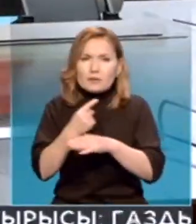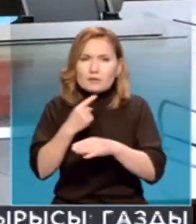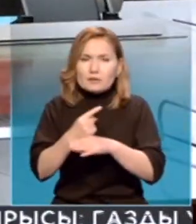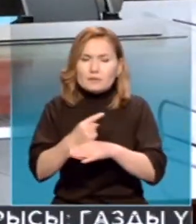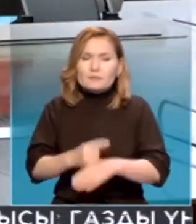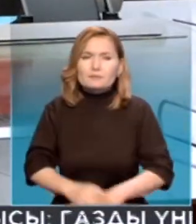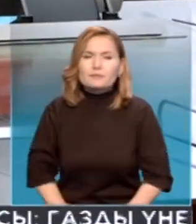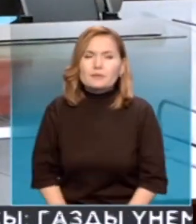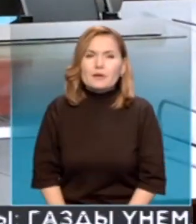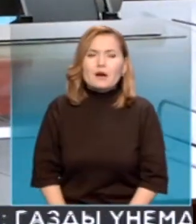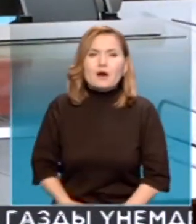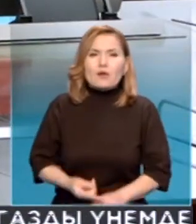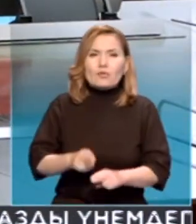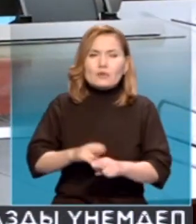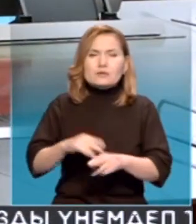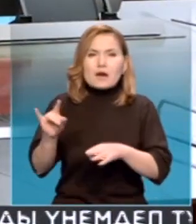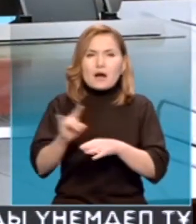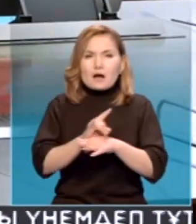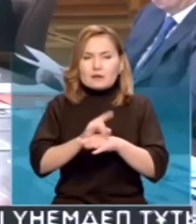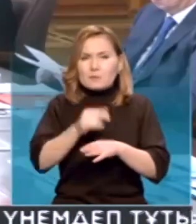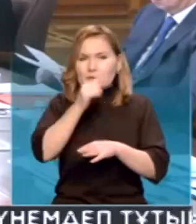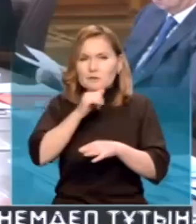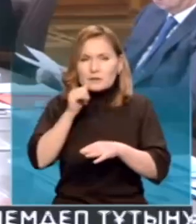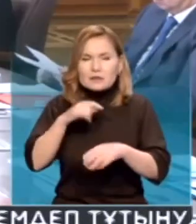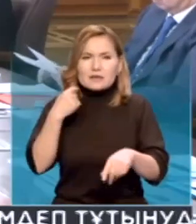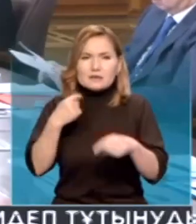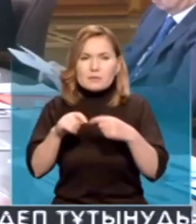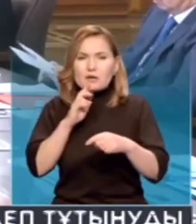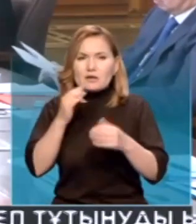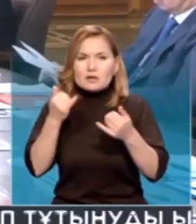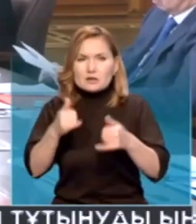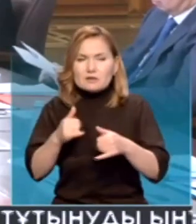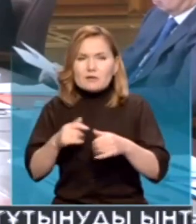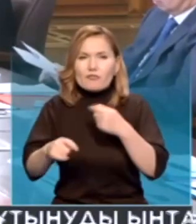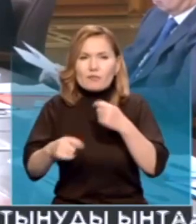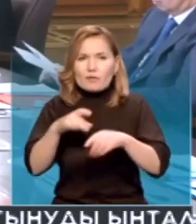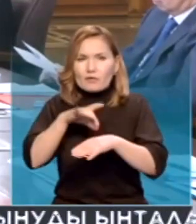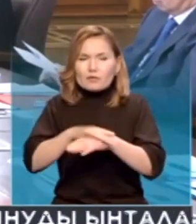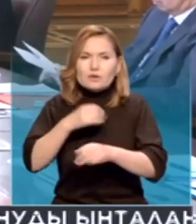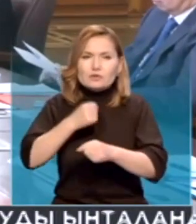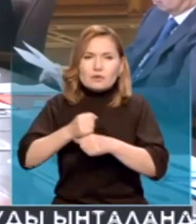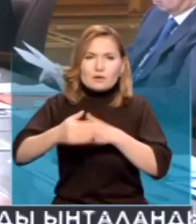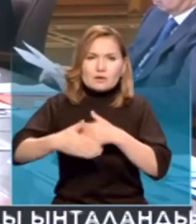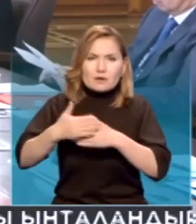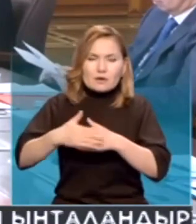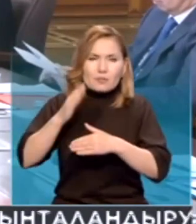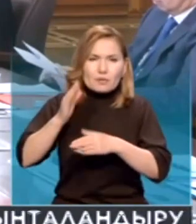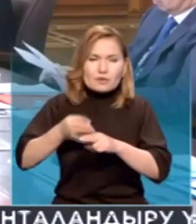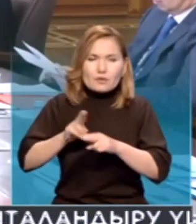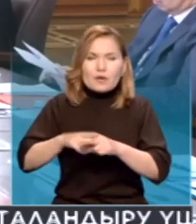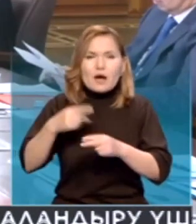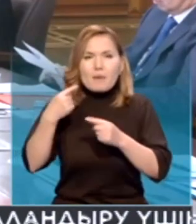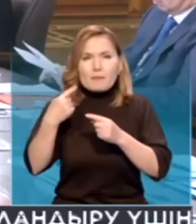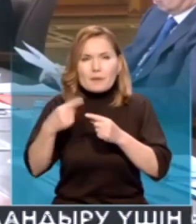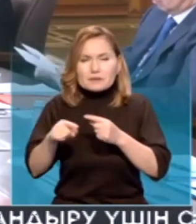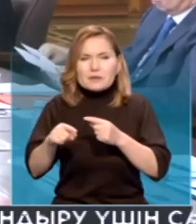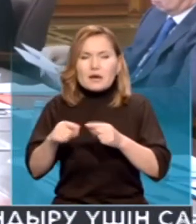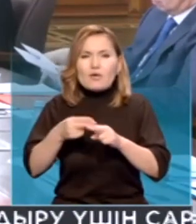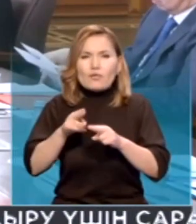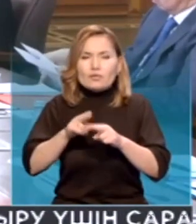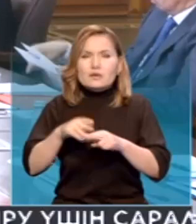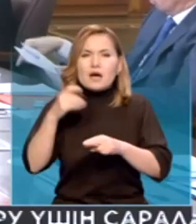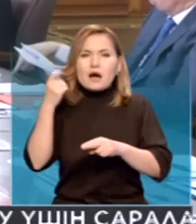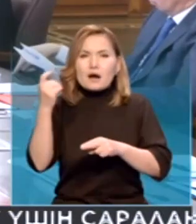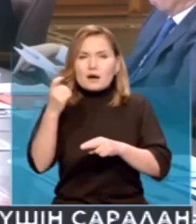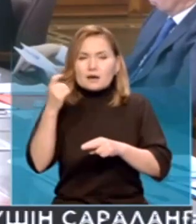мен қолдан жасалған тапшылыққа жол бермеу керек. Бөлінген дизель отынын басқа жаққа жасырын сататын операторларға